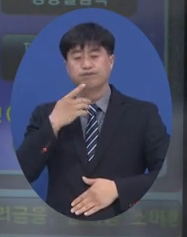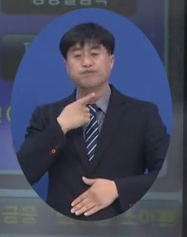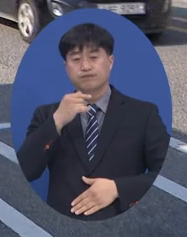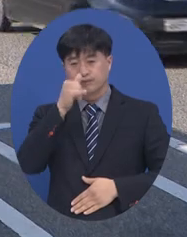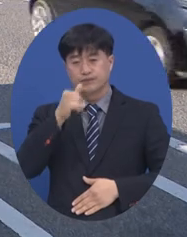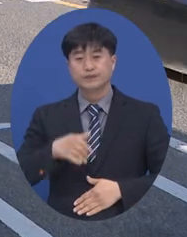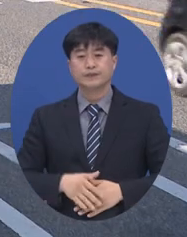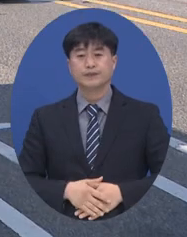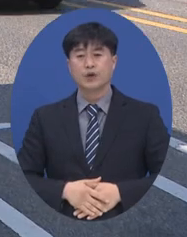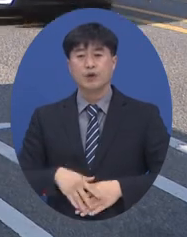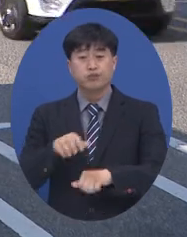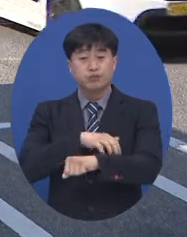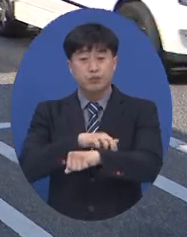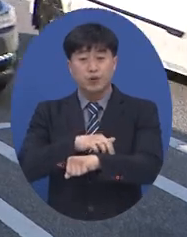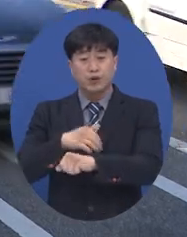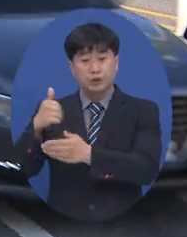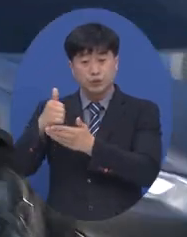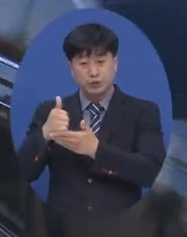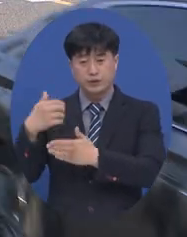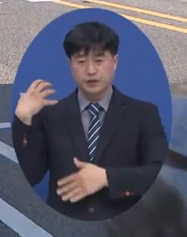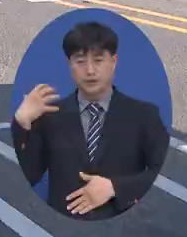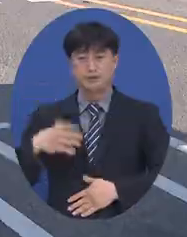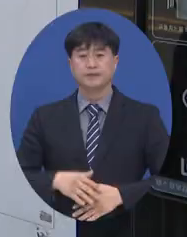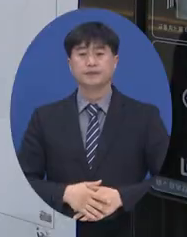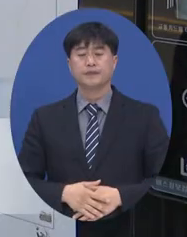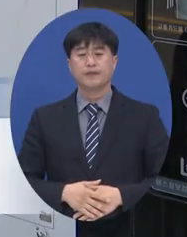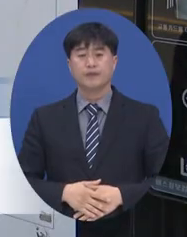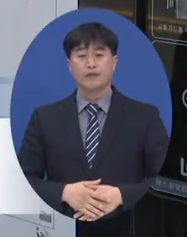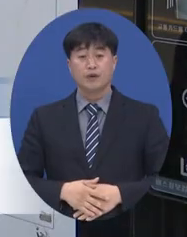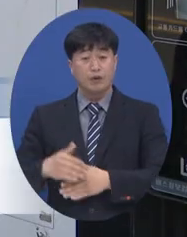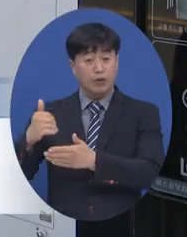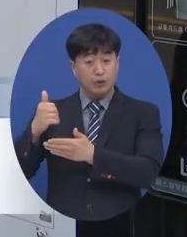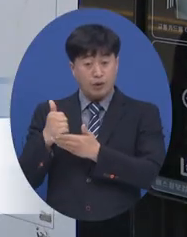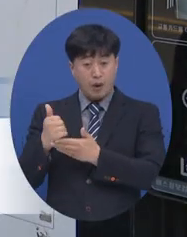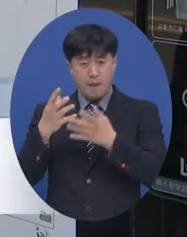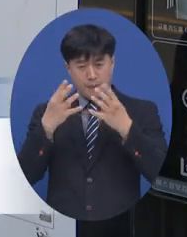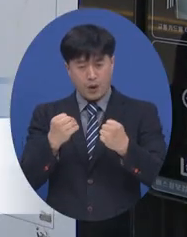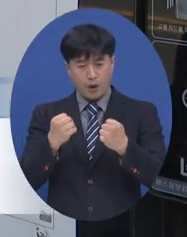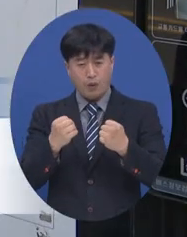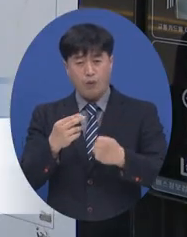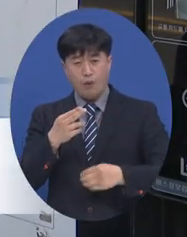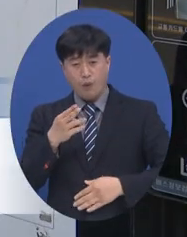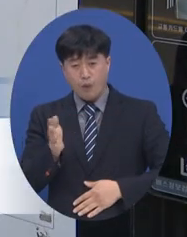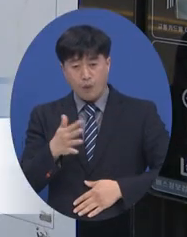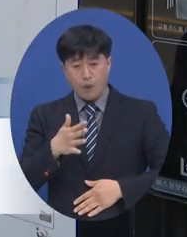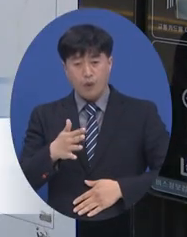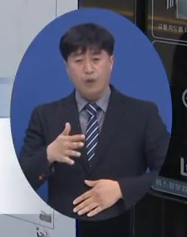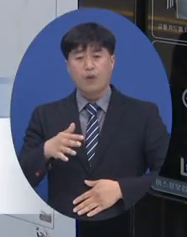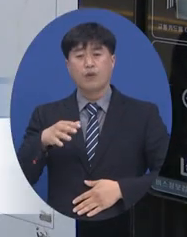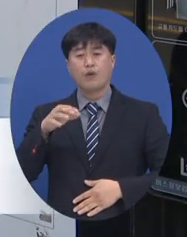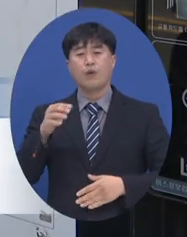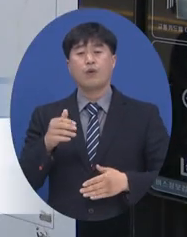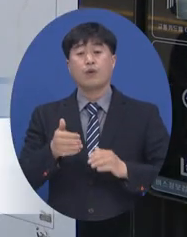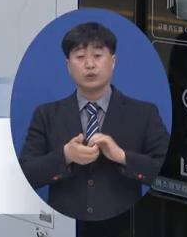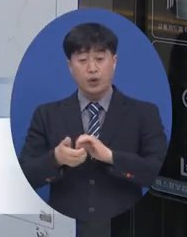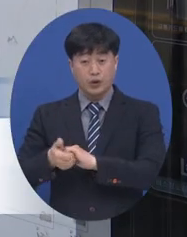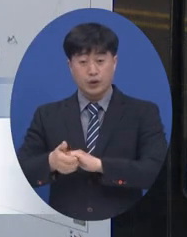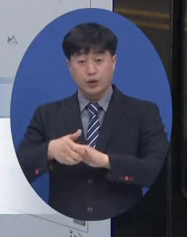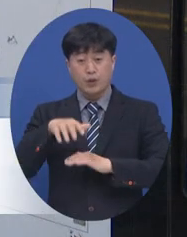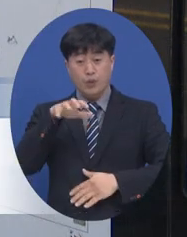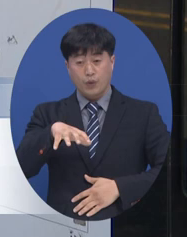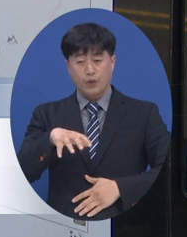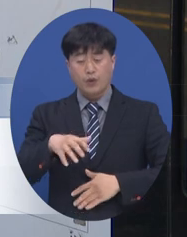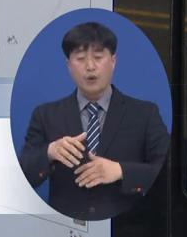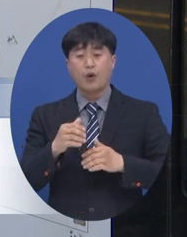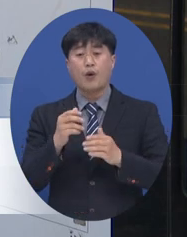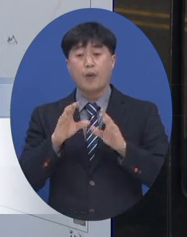있습니다. 불편함은 승객 몫입니다. 승객이 많든 없든 정해진 정류장에는 정차를 해줬으면 좋겠는데